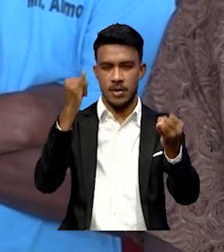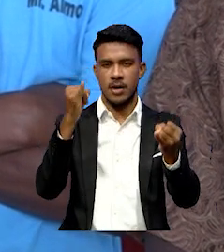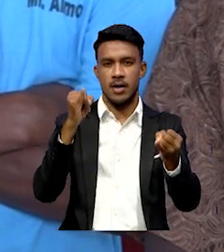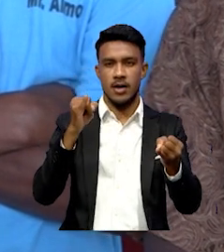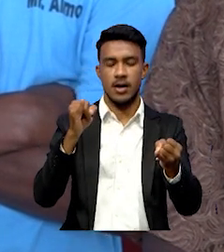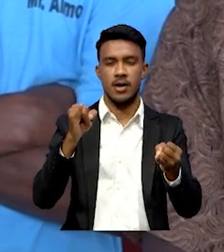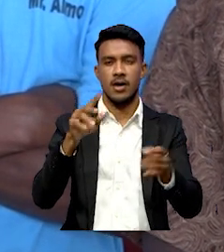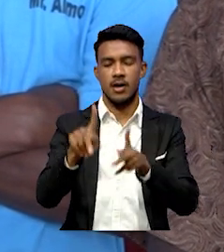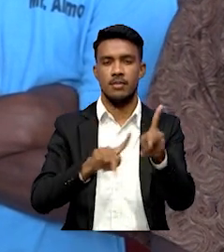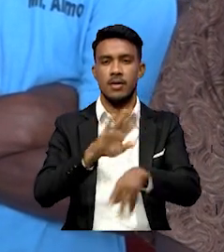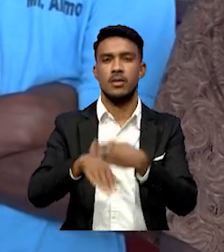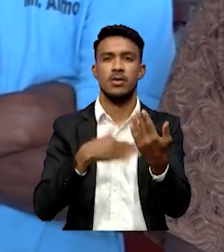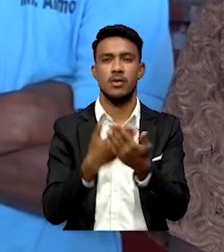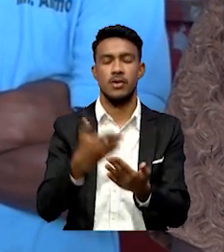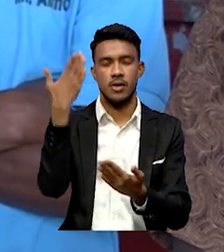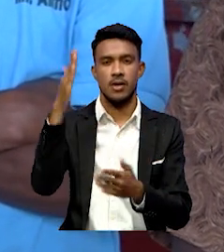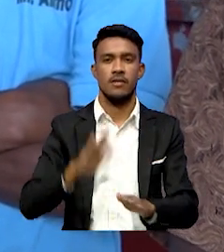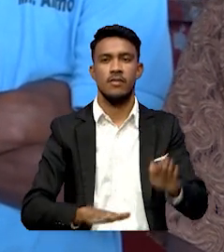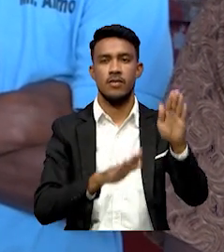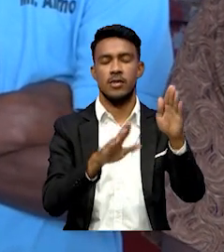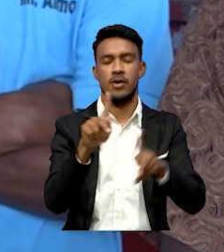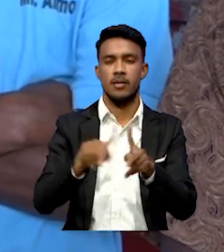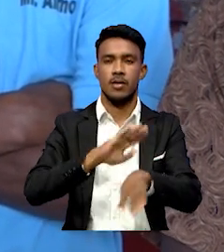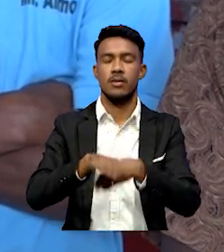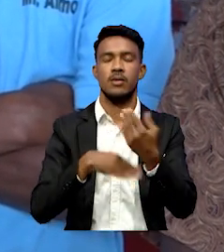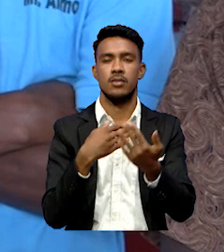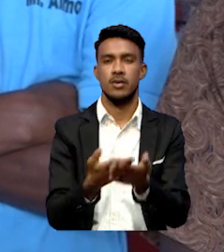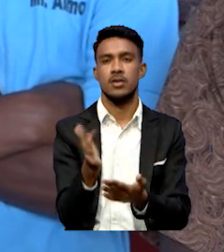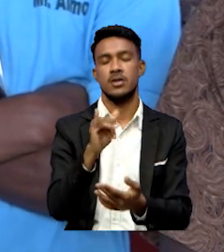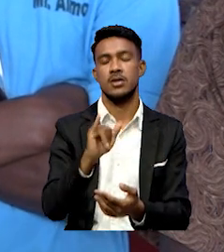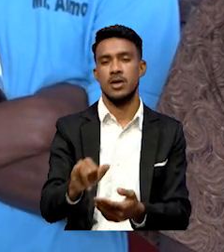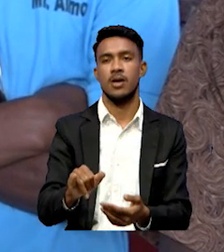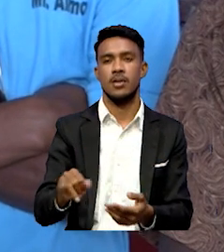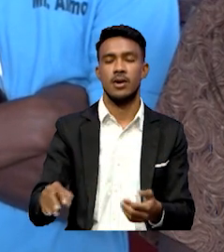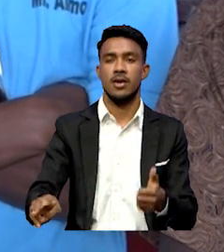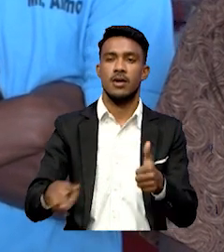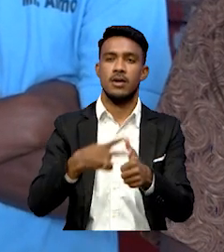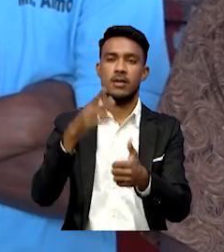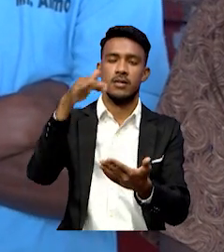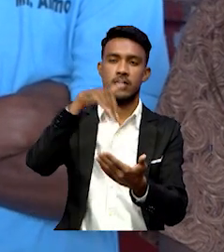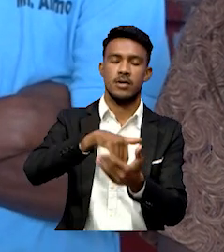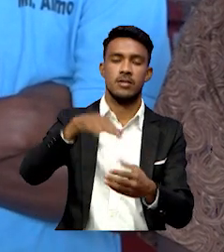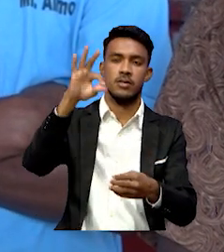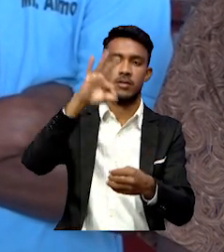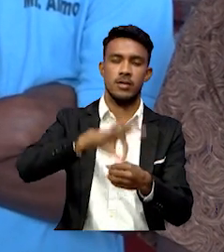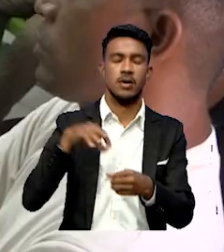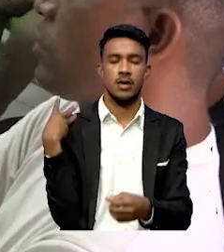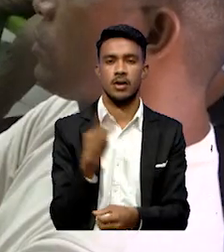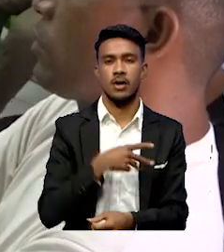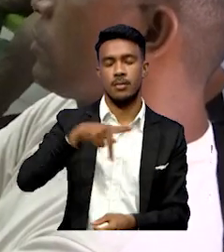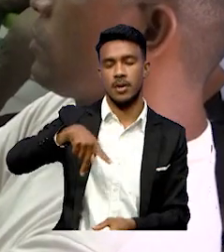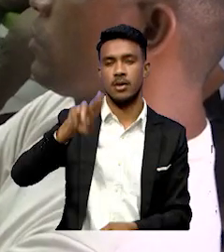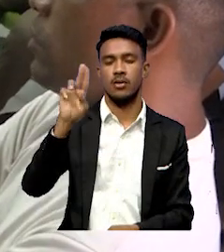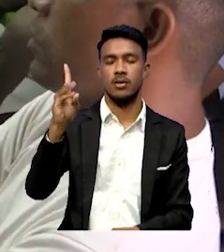militante sira hoto ya vaze mos papobo hoto sira kataka baseguru ronda idane ita PUDD firmi